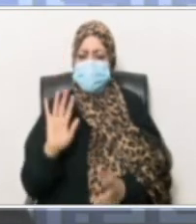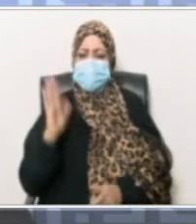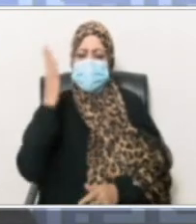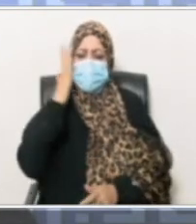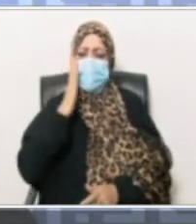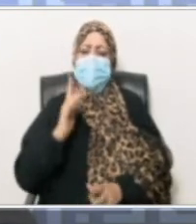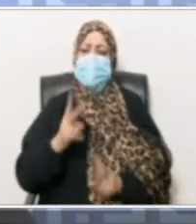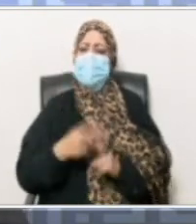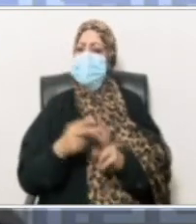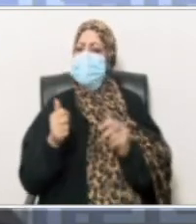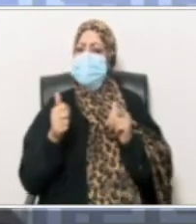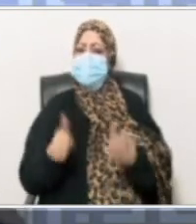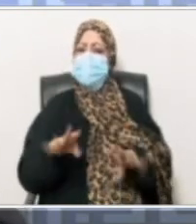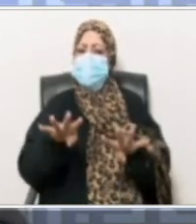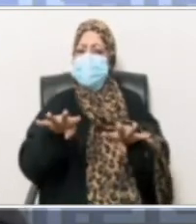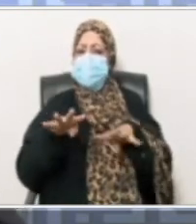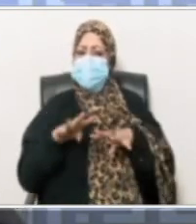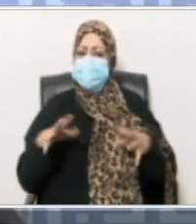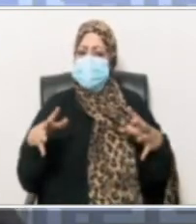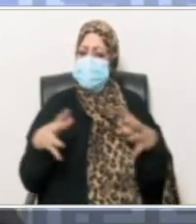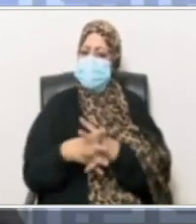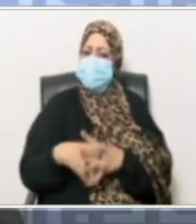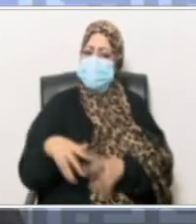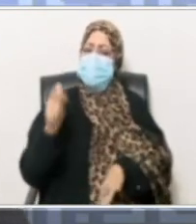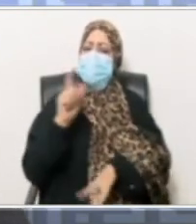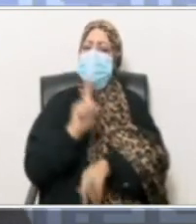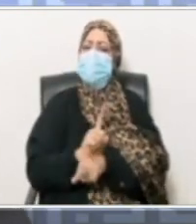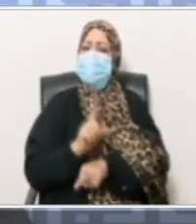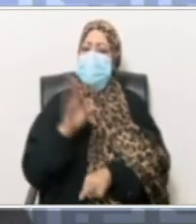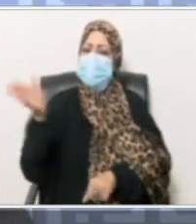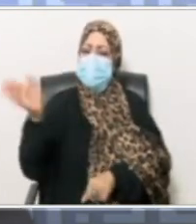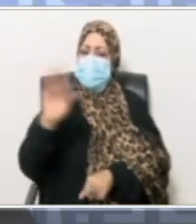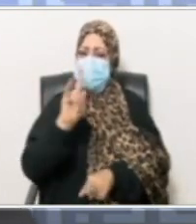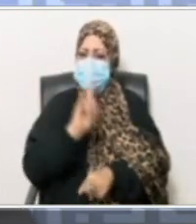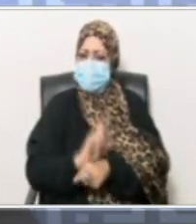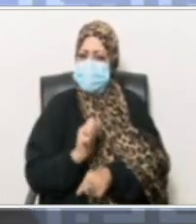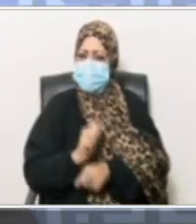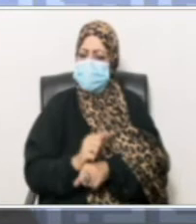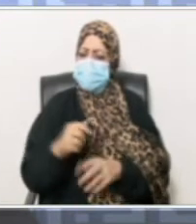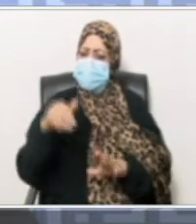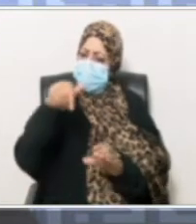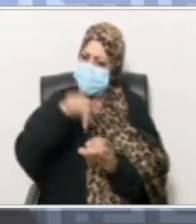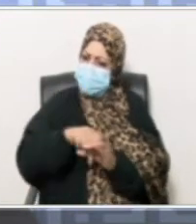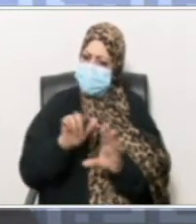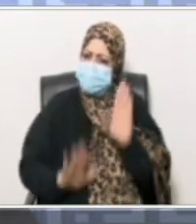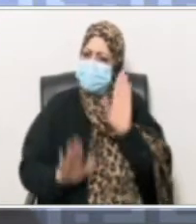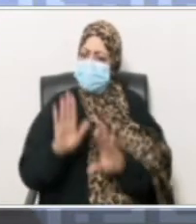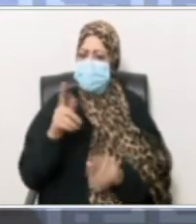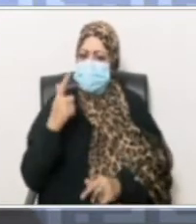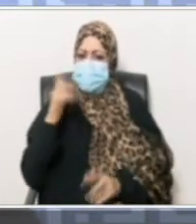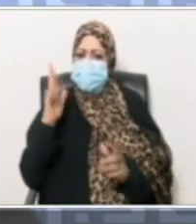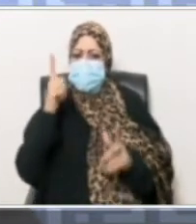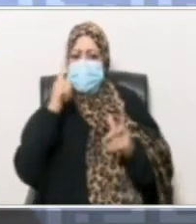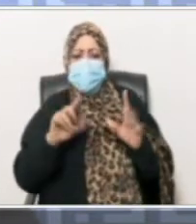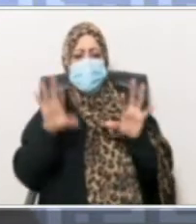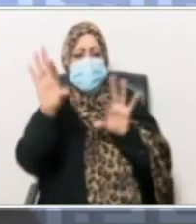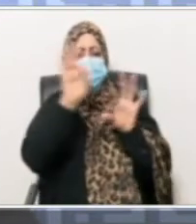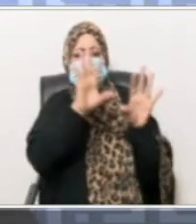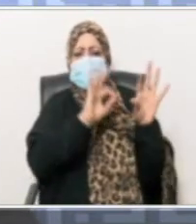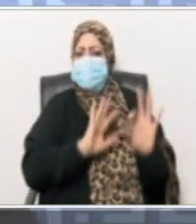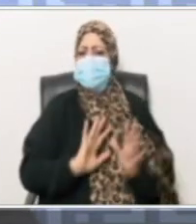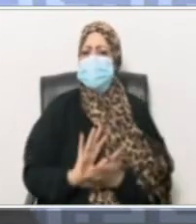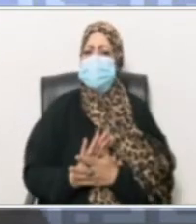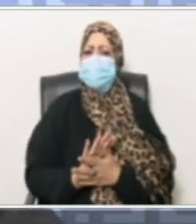لغيركم، خلوا الانتخابات تمشي على حالها، وخلي الليبيين يختاروا، الليبيون يختارون من